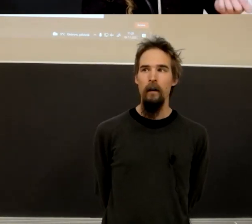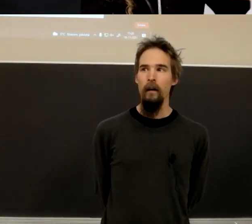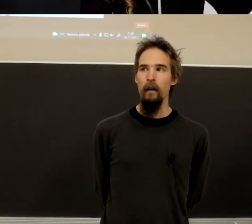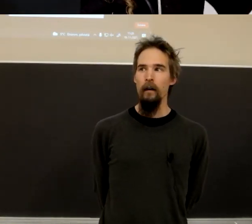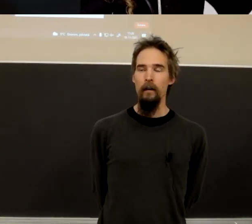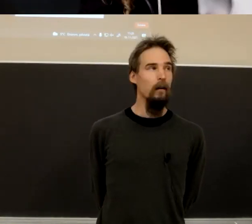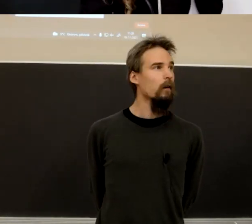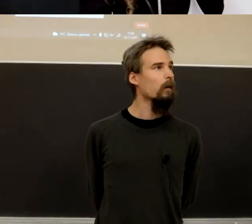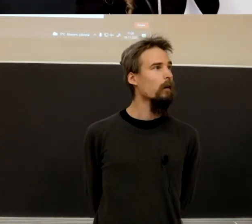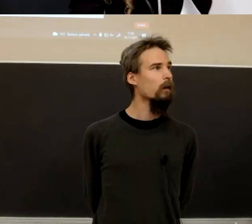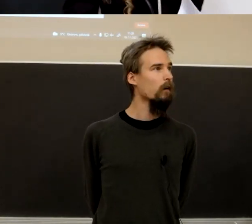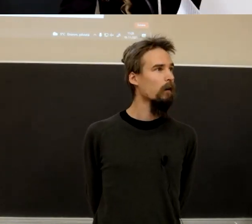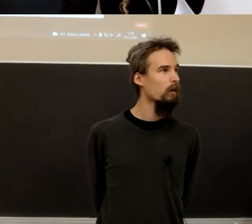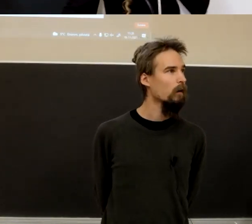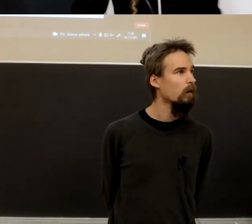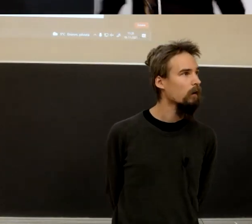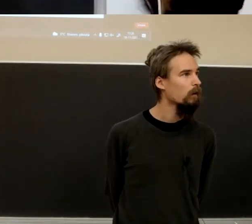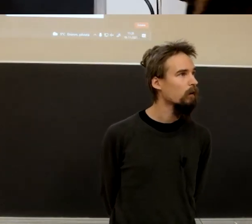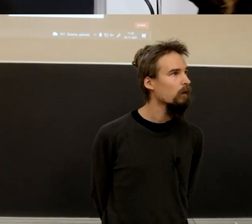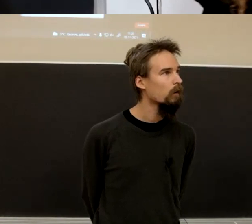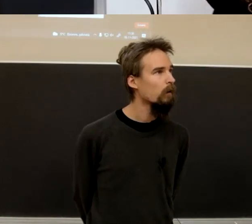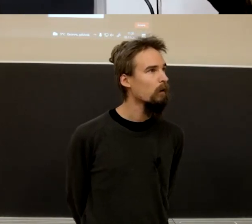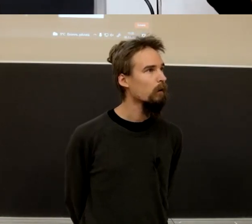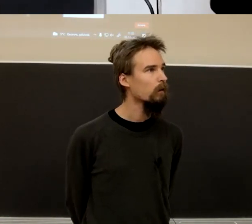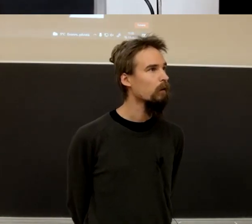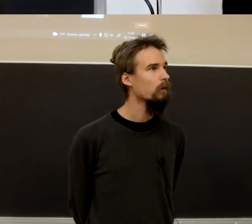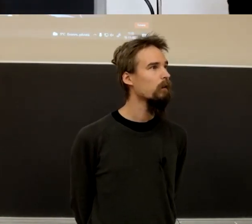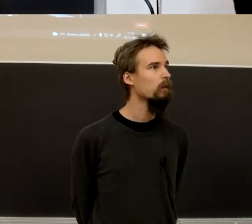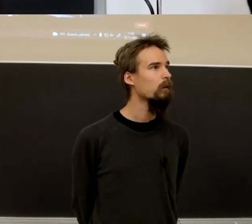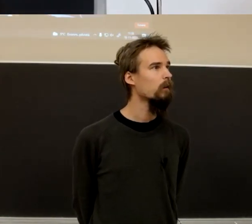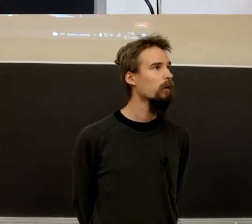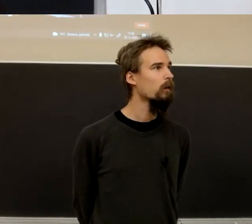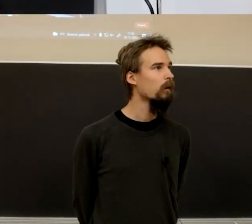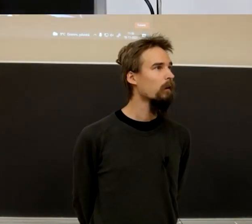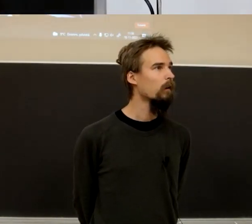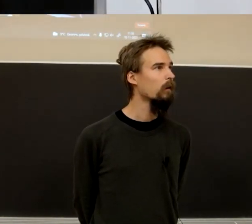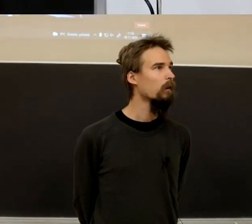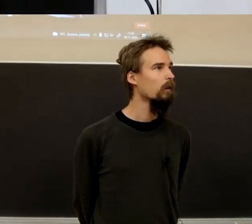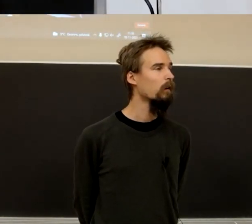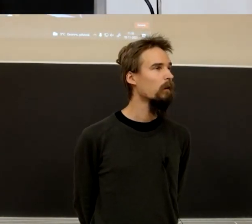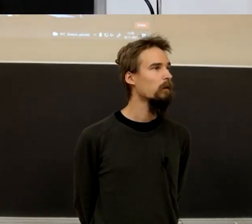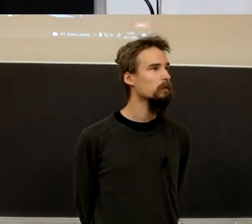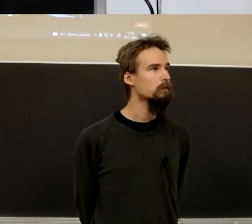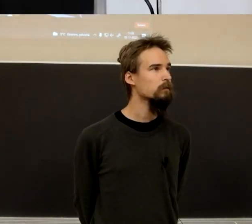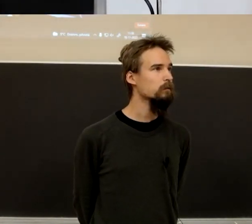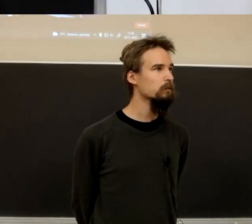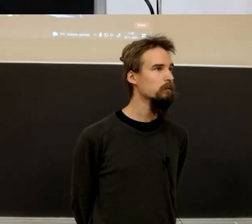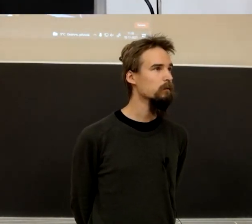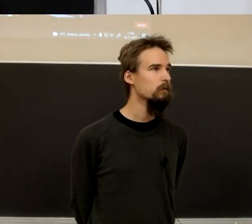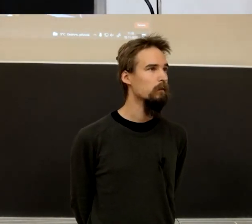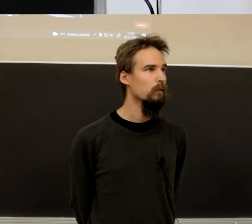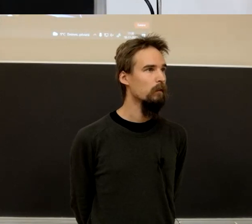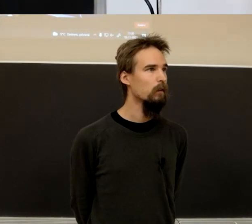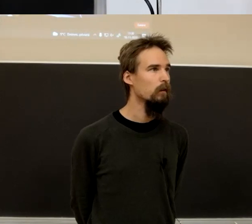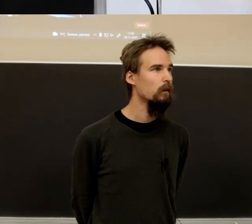jos anna tulla Jussi. Joo, kiitoksia todella paljon. Mä pohdin vaan ihan yleisesti